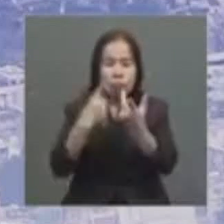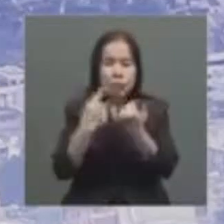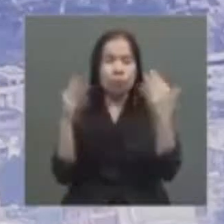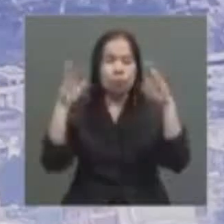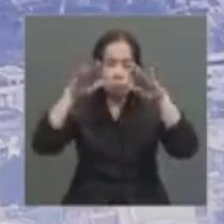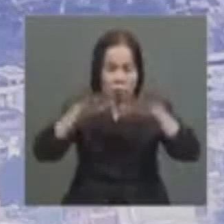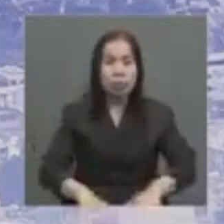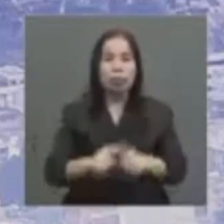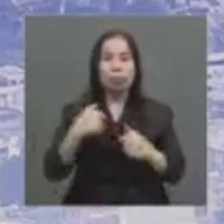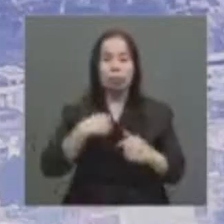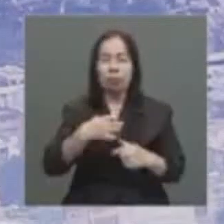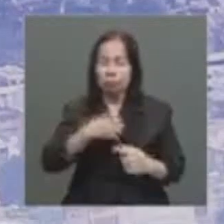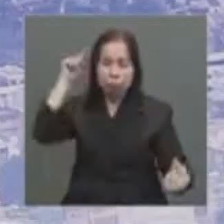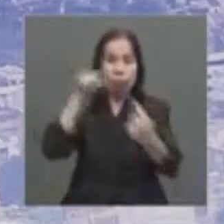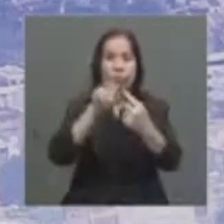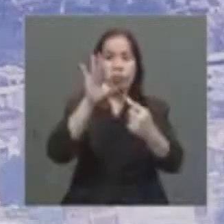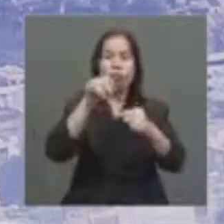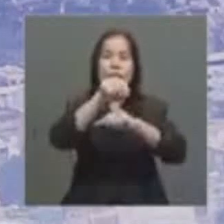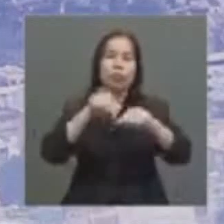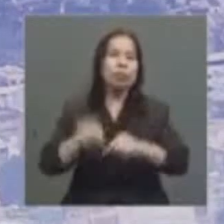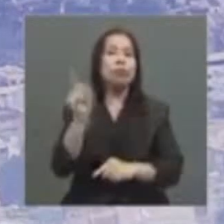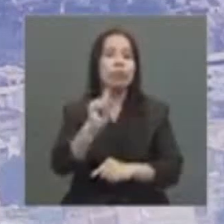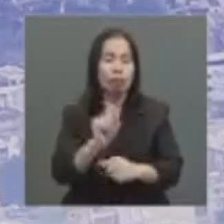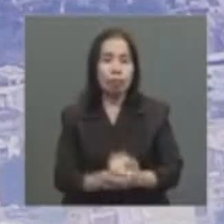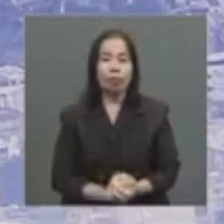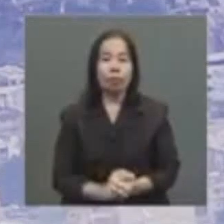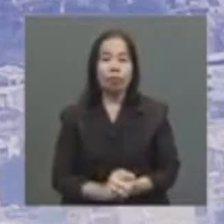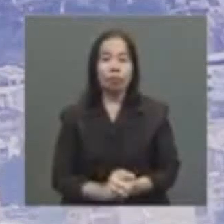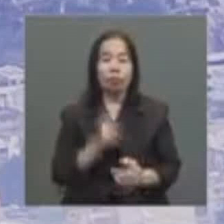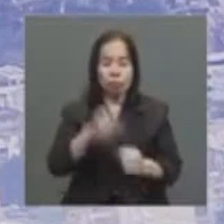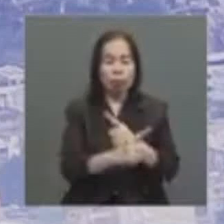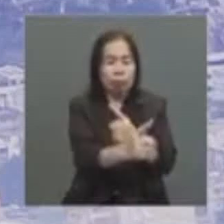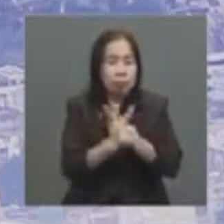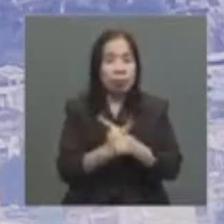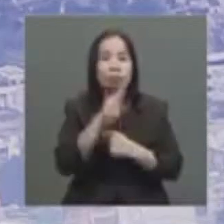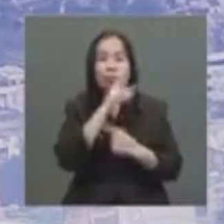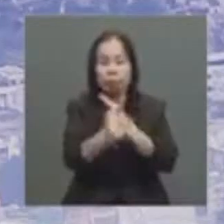เมตรอยู่ด้วยนะครับถ้ารับฟังจากเราแล้วท่านปฏิบัติตามในทุกมาตรการที่ท่านนายกเน้นย้ำอยู่แล้วก็เชื่อว่ามันน่าจะลดลงแต่ณตอนนี้ยังไม่เป็นเช่นนั้นท่านต้องเข้มยิ่งกว่านี้เพื่อที่เราจะได้ลดอย่างที่บอกว่าเป้าหมายคนที่ร่วมมือคือมากกว่า90เปอร์เซ็นต์90%ถึงจะได้ผลถ้ารับผิดชอบร่วมมือกันเรียนแค่ส่วนน้อยไม่มีทางได้นะครับอ่ะ